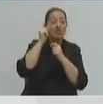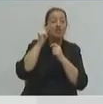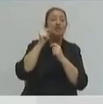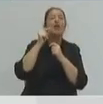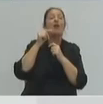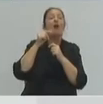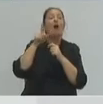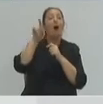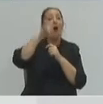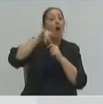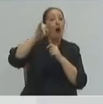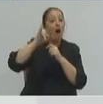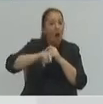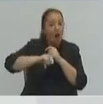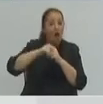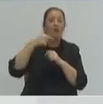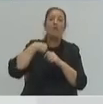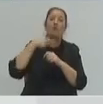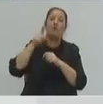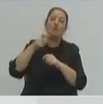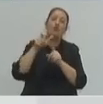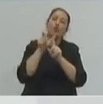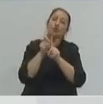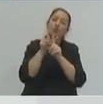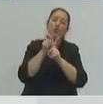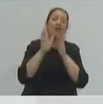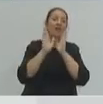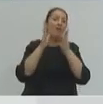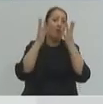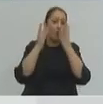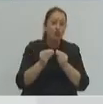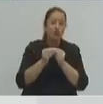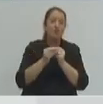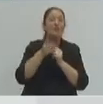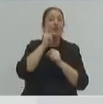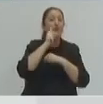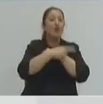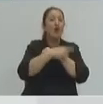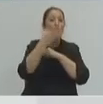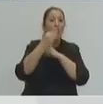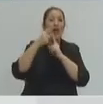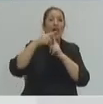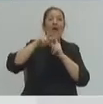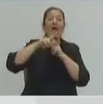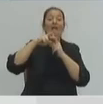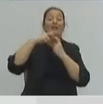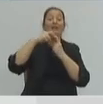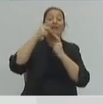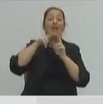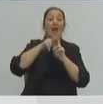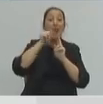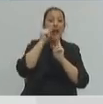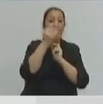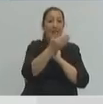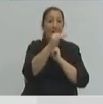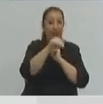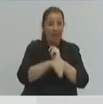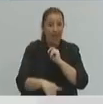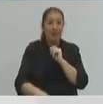buradan savunmaya devam edeceğim. Son olarak Tarık Bey geldi. Tarık Bey'e de bir iki kelam